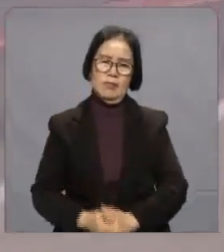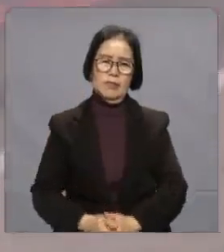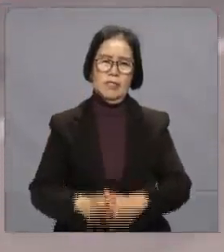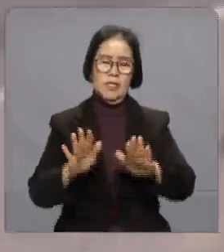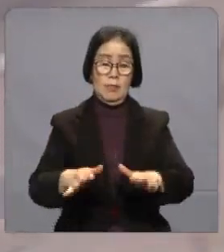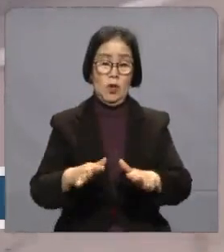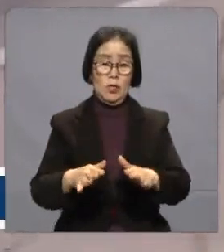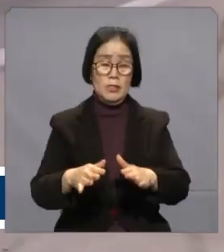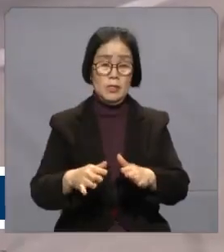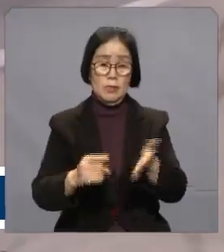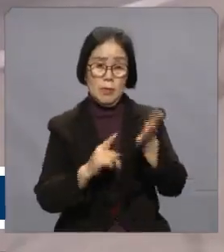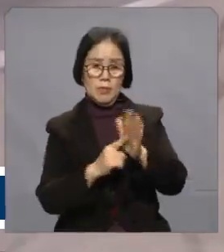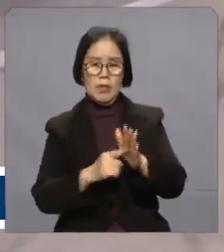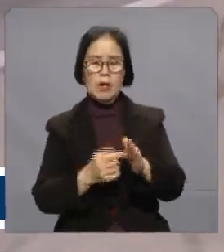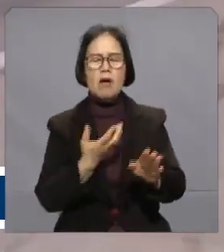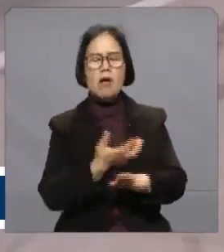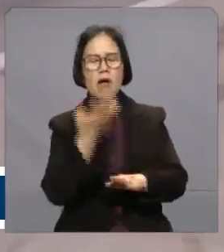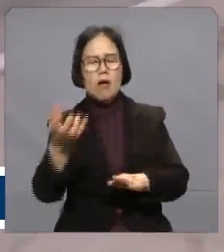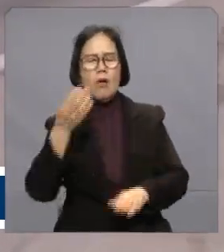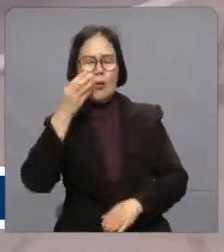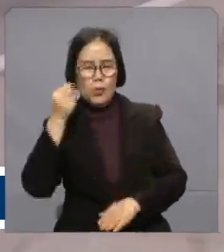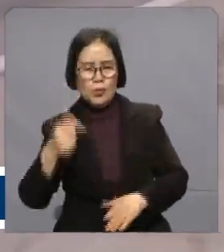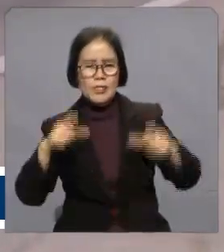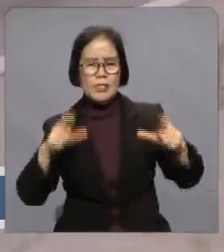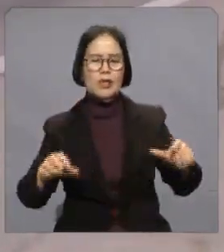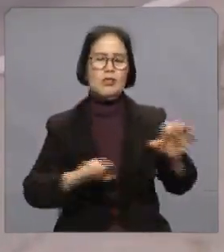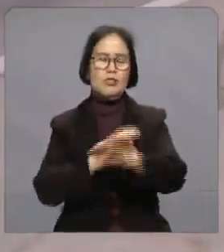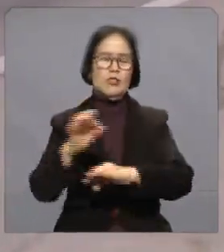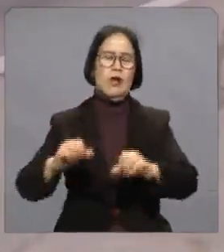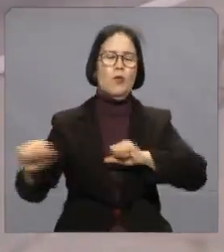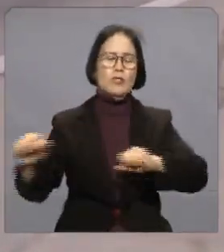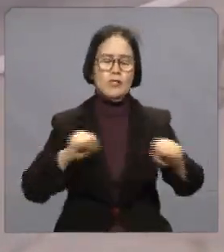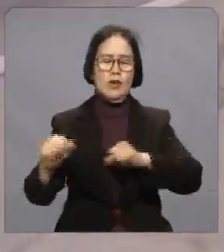이번 조치는 이동권 확보와 지역 경제 활성화라는 두 마리